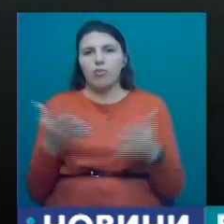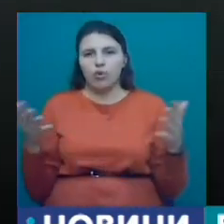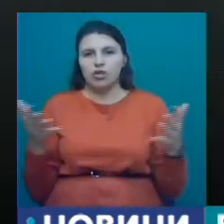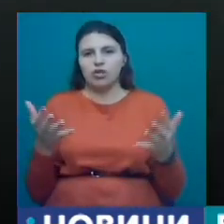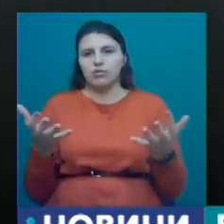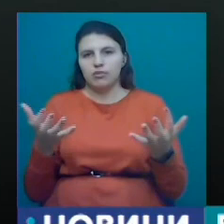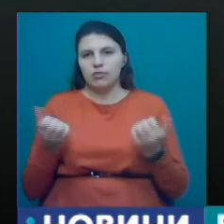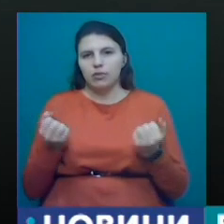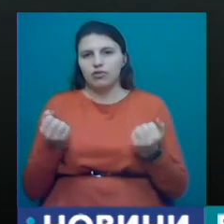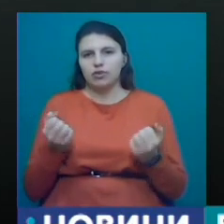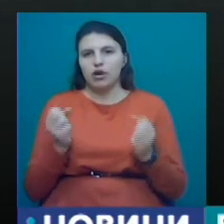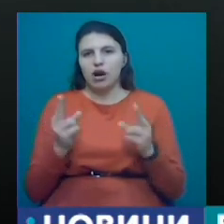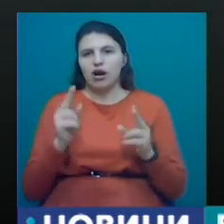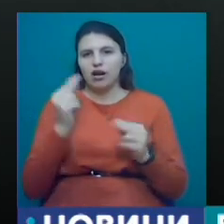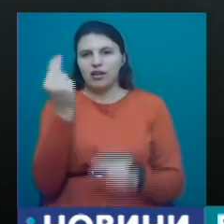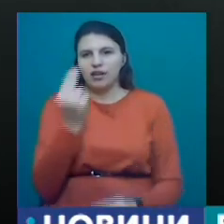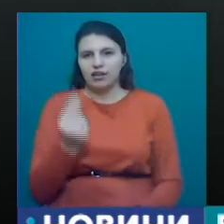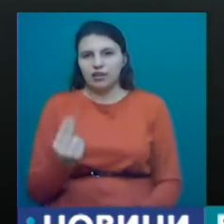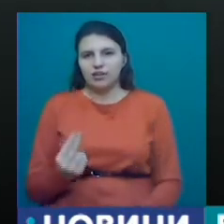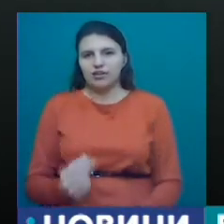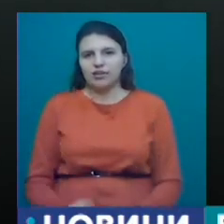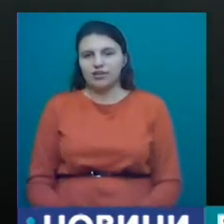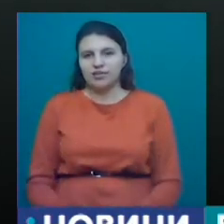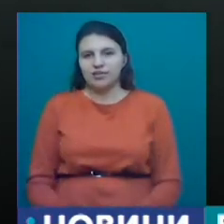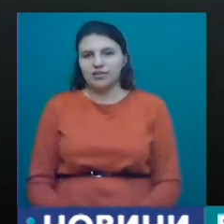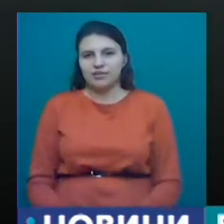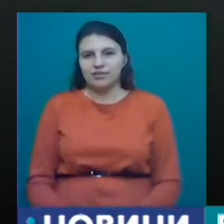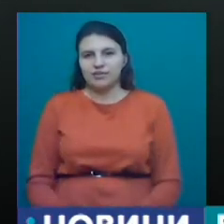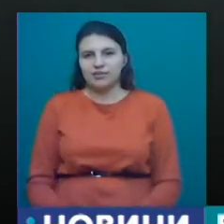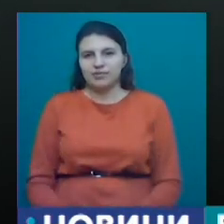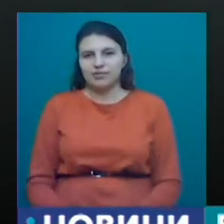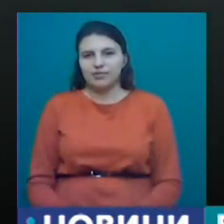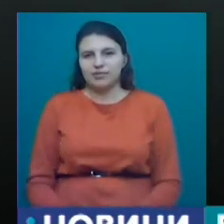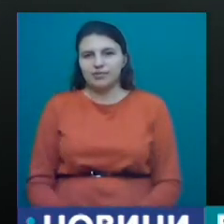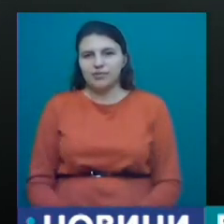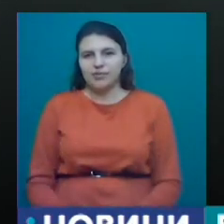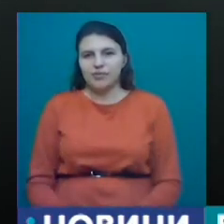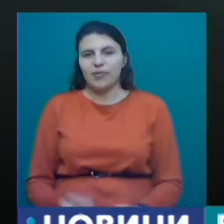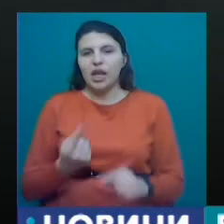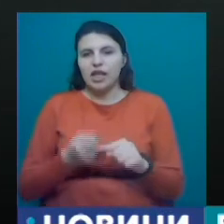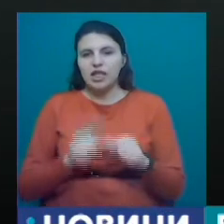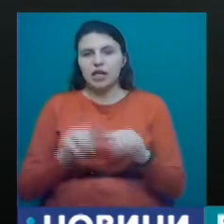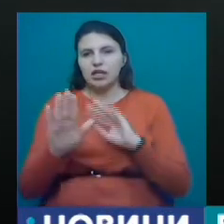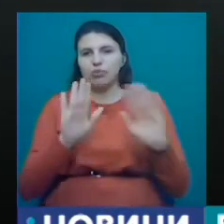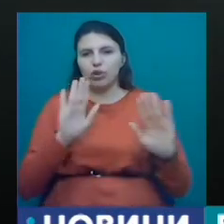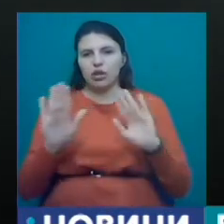отримуєш знання. Знаєте, як на картинах Рембрандта – пуком світла. Ці експонати